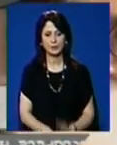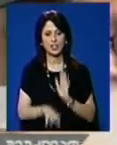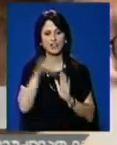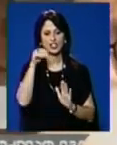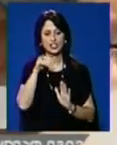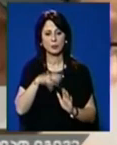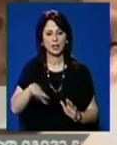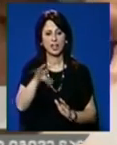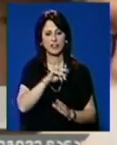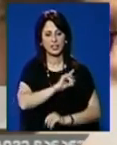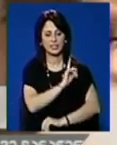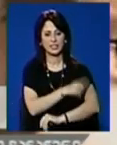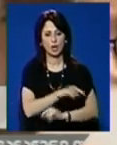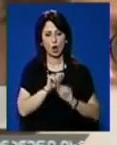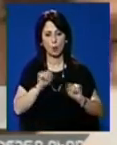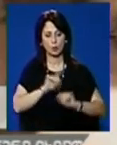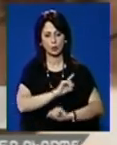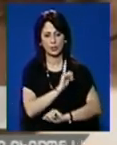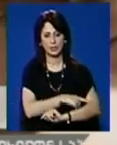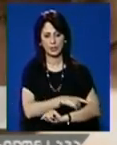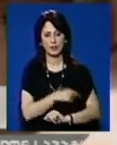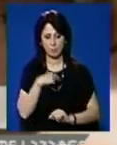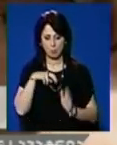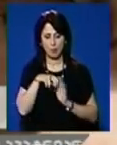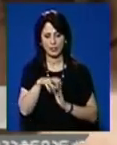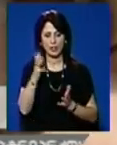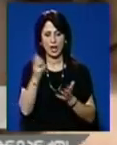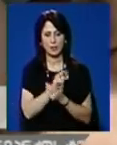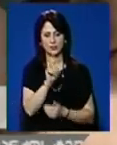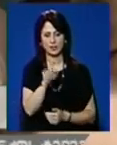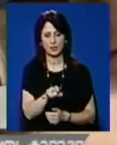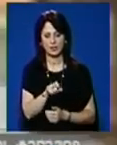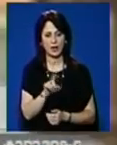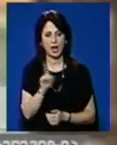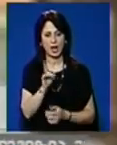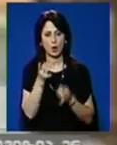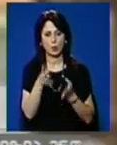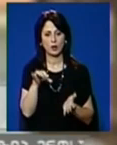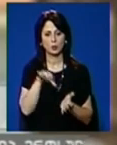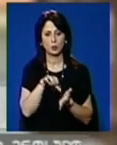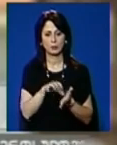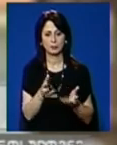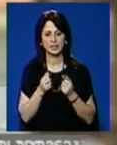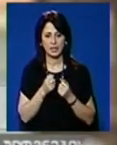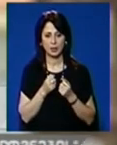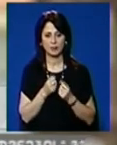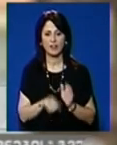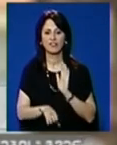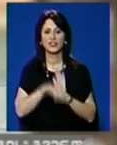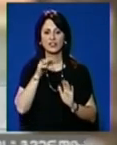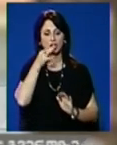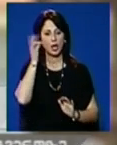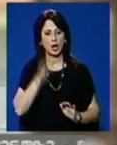ვირჩევ ამ ქვეყნის ყველაზე ძლიერ ოპოზიციურ ძალას, იმიტომ რომ მოვდივარ გამარჯვებისთვის და არა უბრალოდ მონაწილეობის მისაღებად.